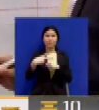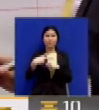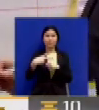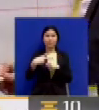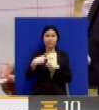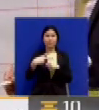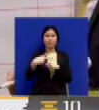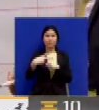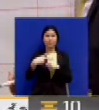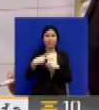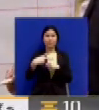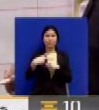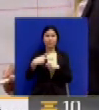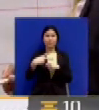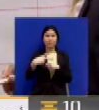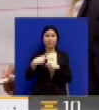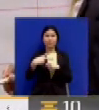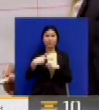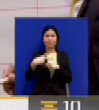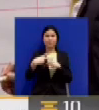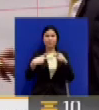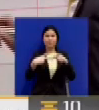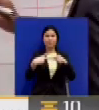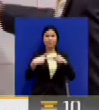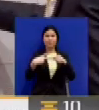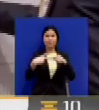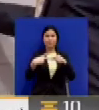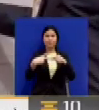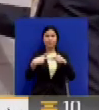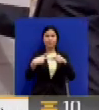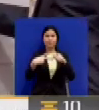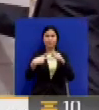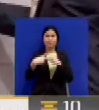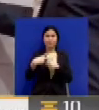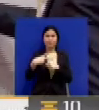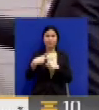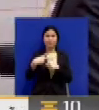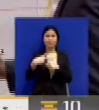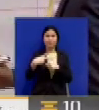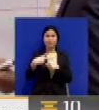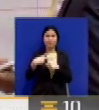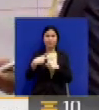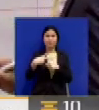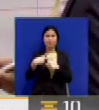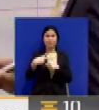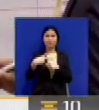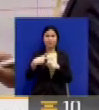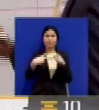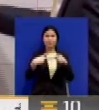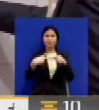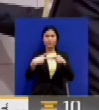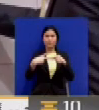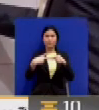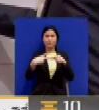ท็กทีมเข้าไปเจรจาด้วยเพราะว่าสองพรรคนี้ก็อยู่แล้วรวมคะแนนแล้วใกล้เคียงกับ พรรคประชารัฐไงสองพรรคนี้ได้103ใช่ไหมพรรค